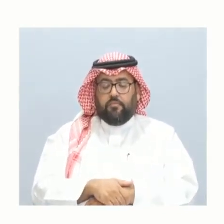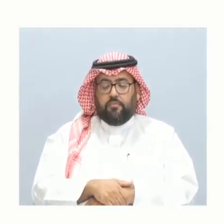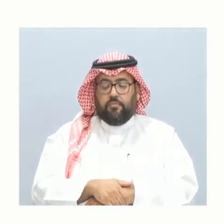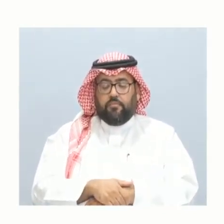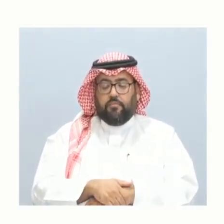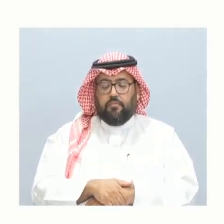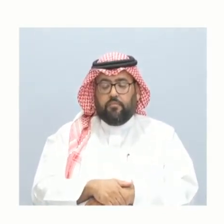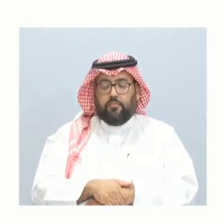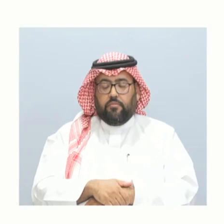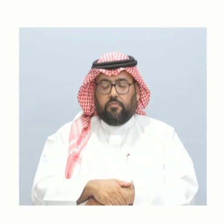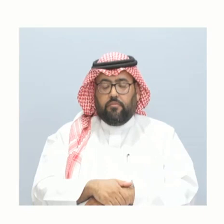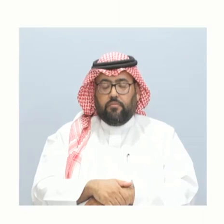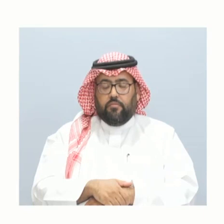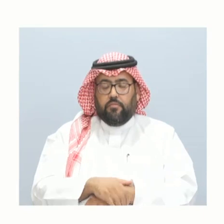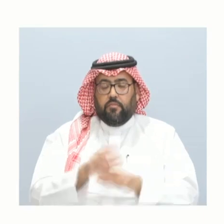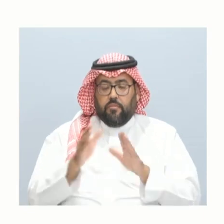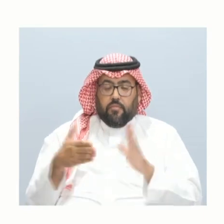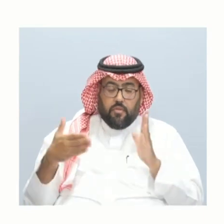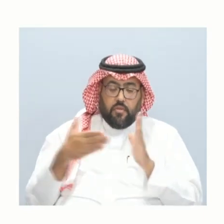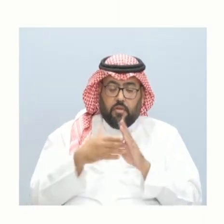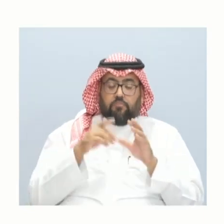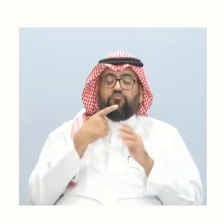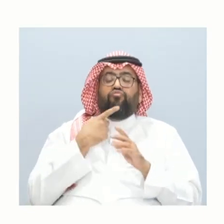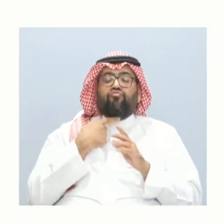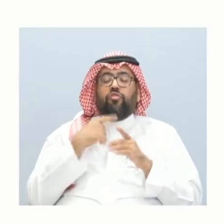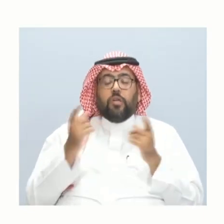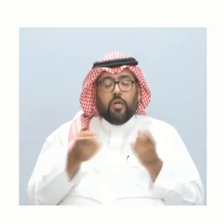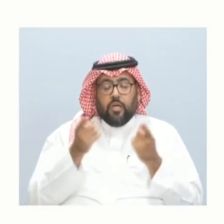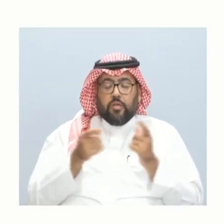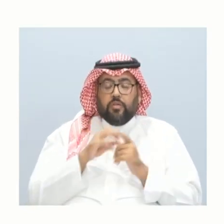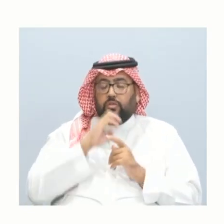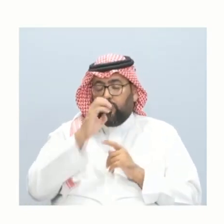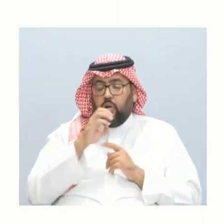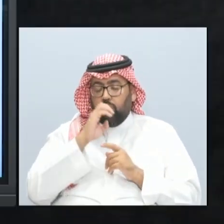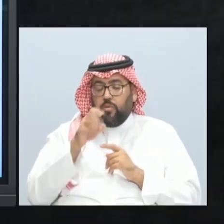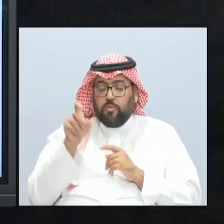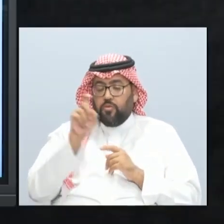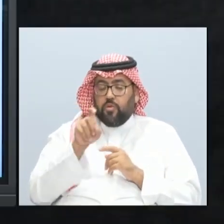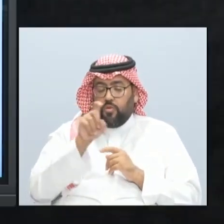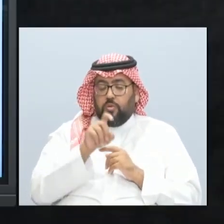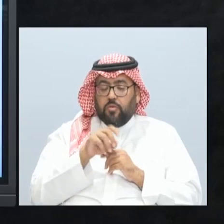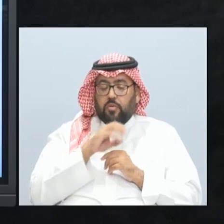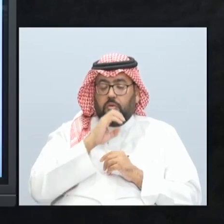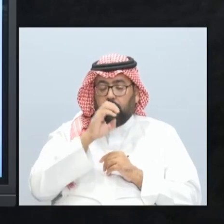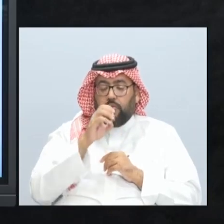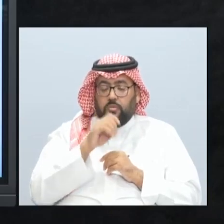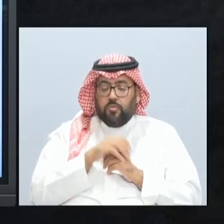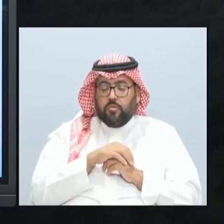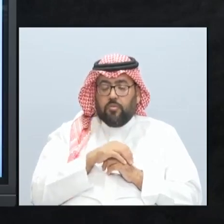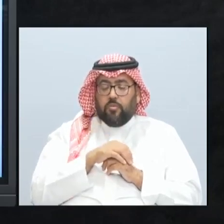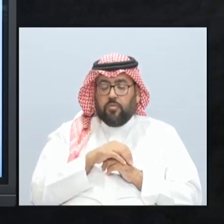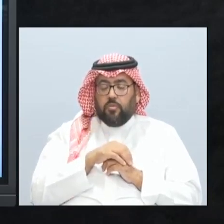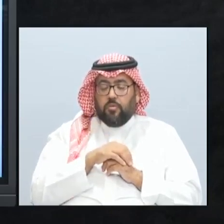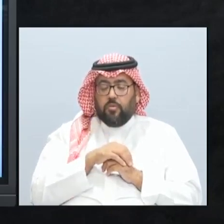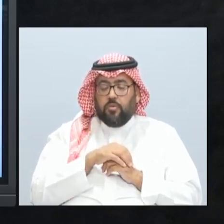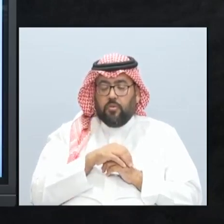حديقه المناخ عندما نستطيع ان نجيب عن هذه الاسئله التي وردت معنا قبل